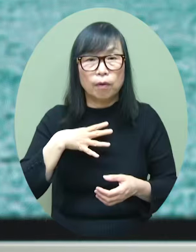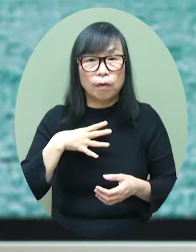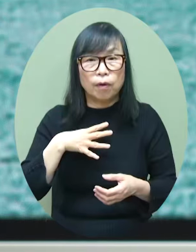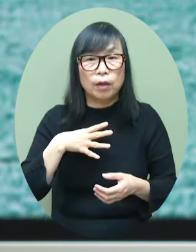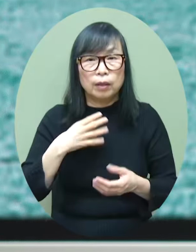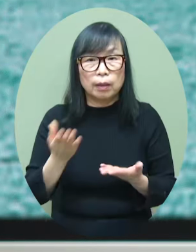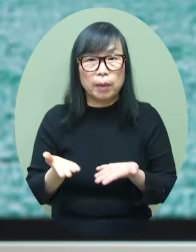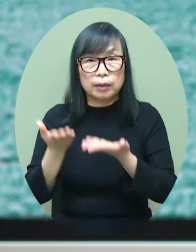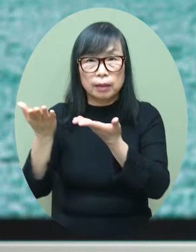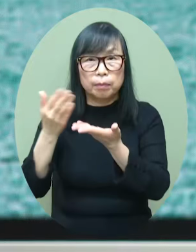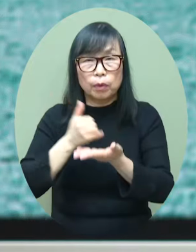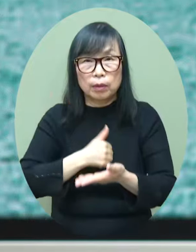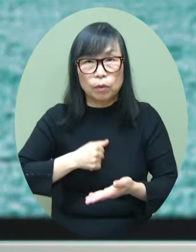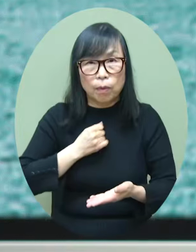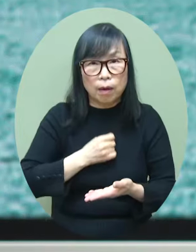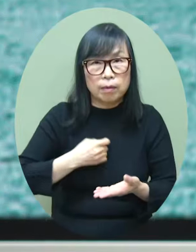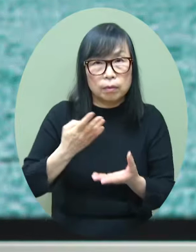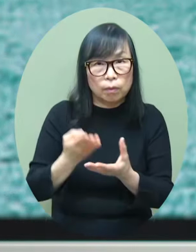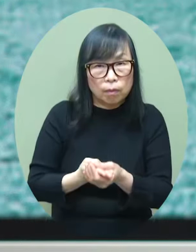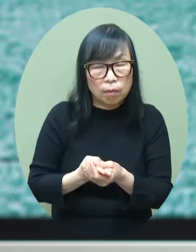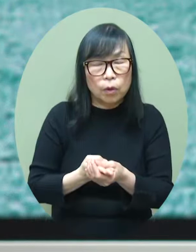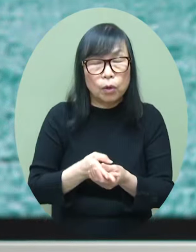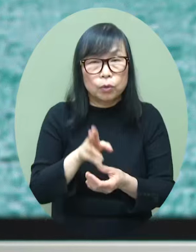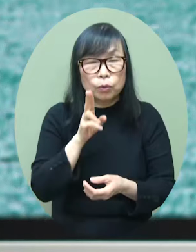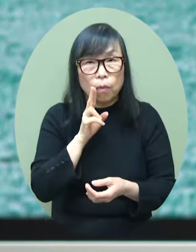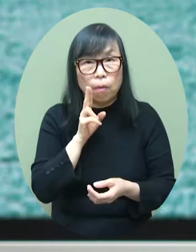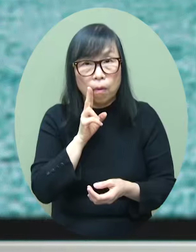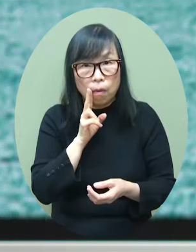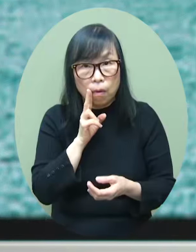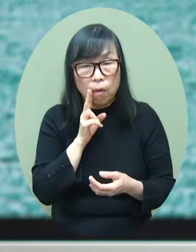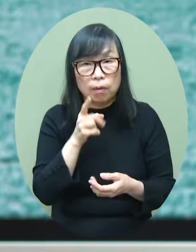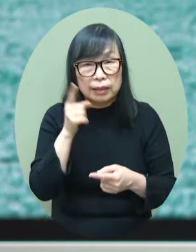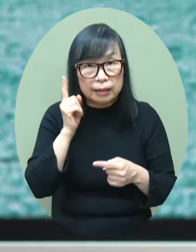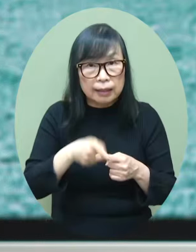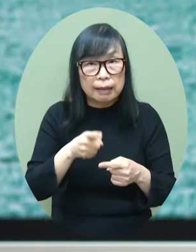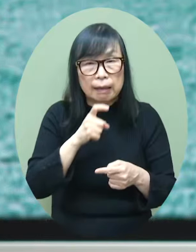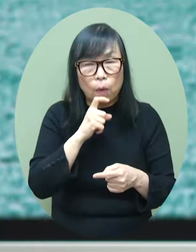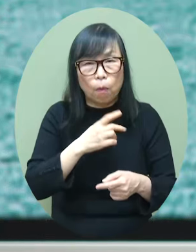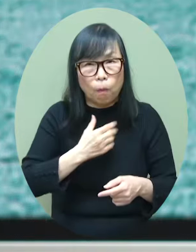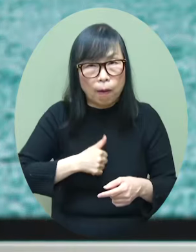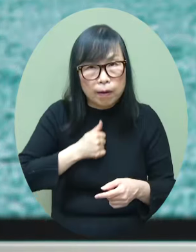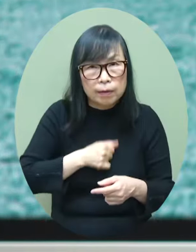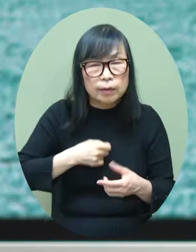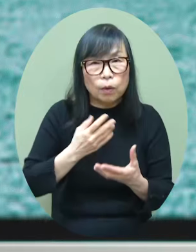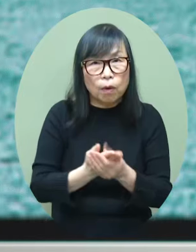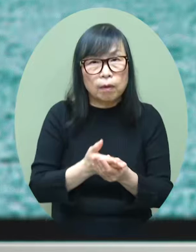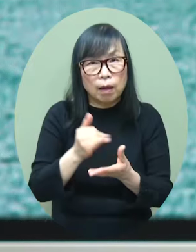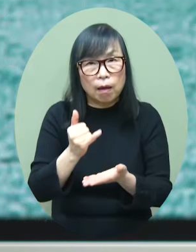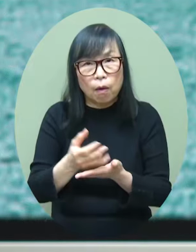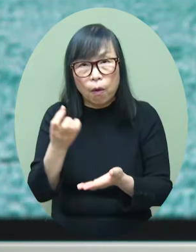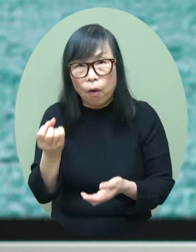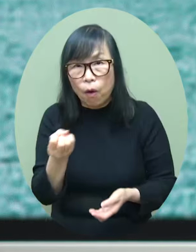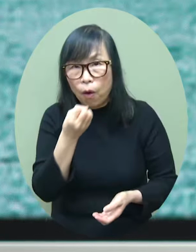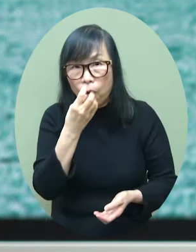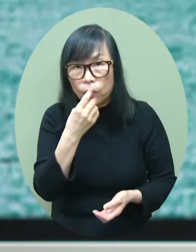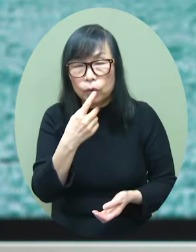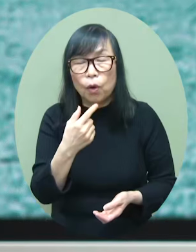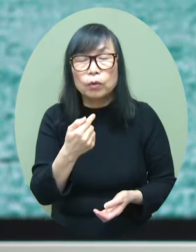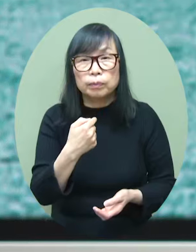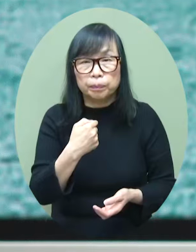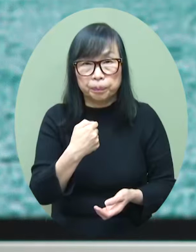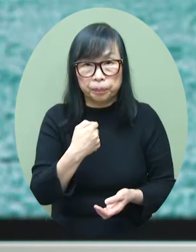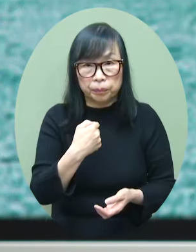呈報一啲懷疑嘅個案嘅。咁如果係如果真係有懷疑的個案咧，喺香港嚟講咧，我哋都覺得係需要